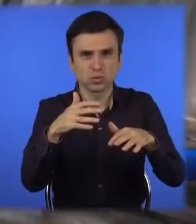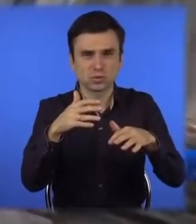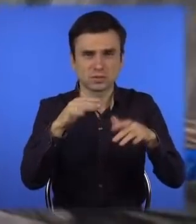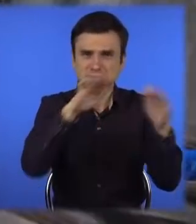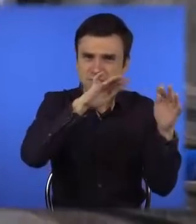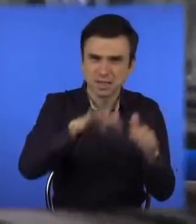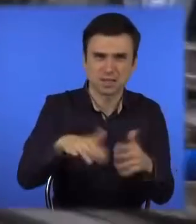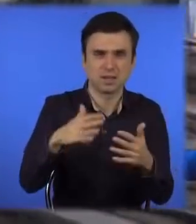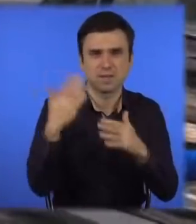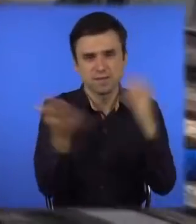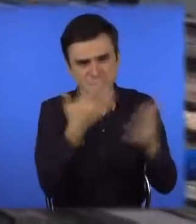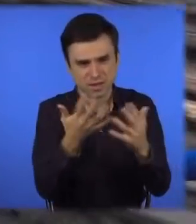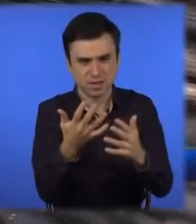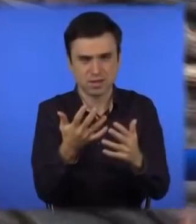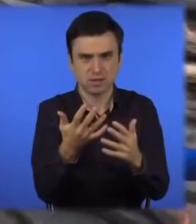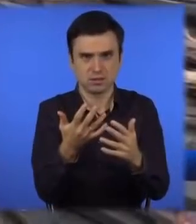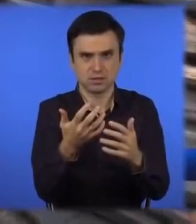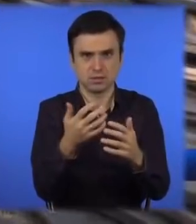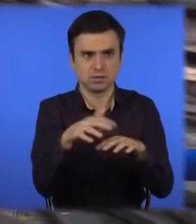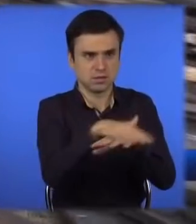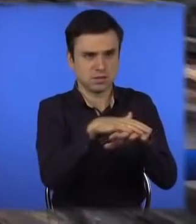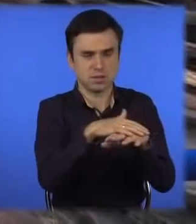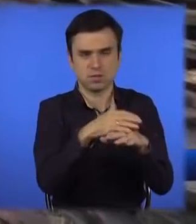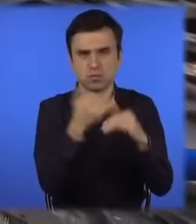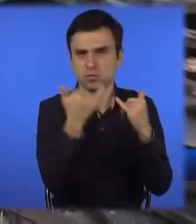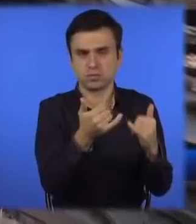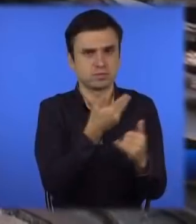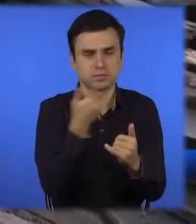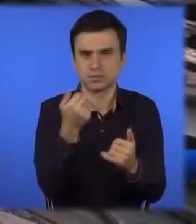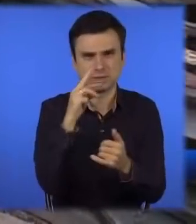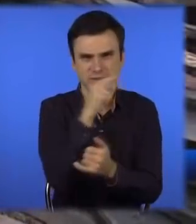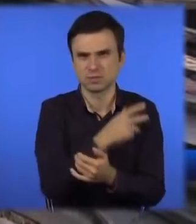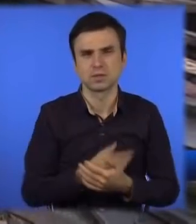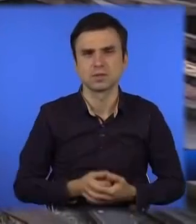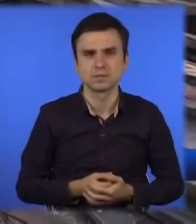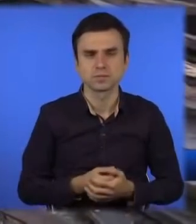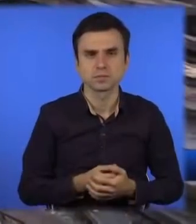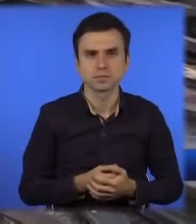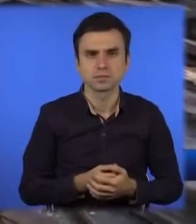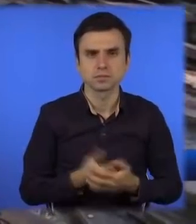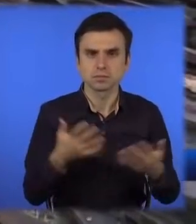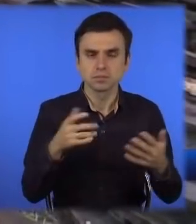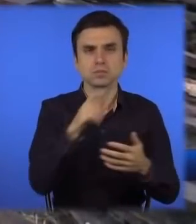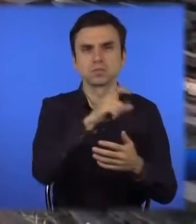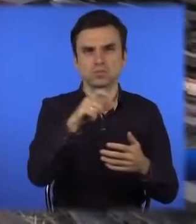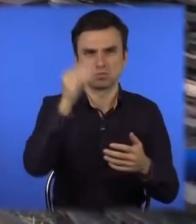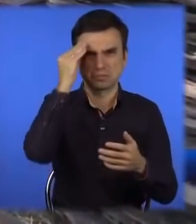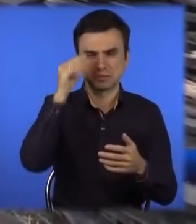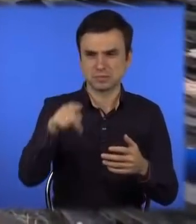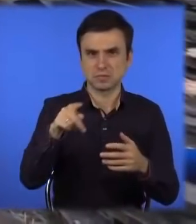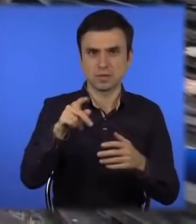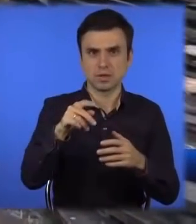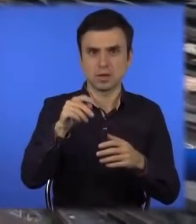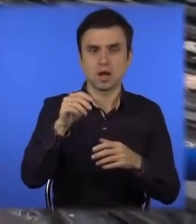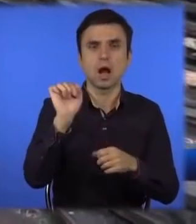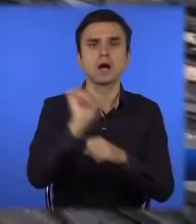тоже говорю вам. Вы так поставили вот туалет. Этот курятник. Для кого? Это временный. У нас что временно, то постоянно. Нет, вы прекрасно